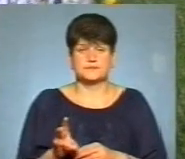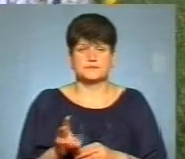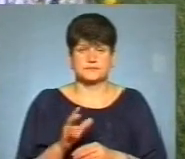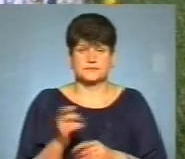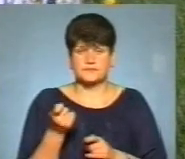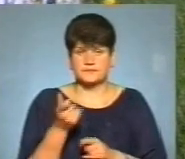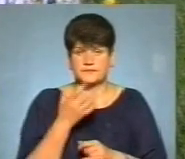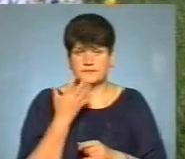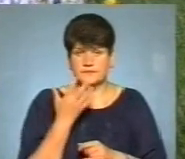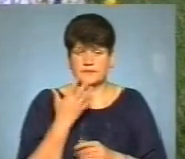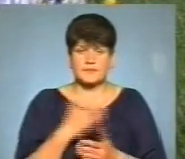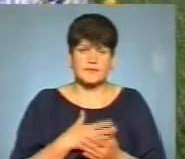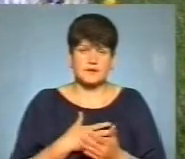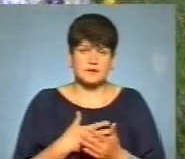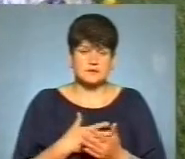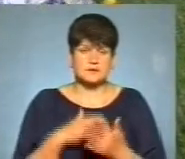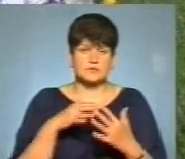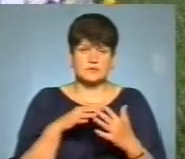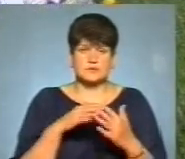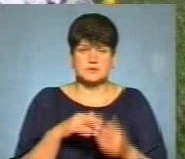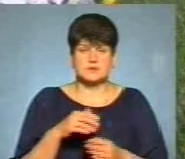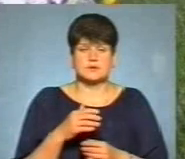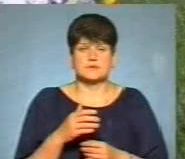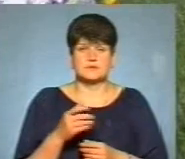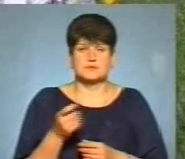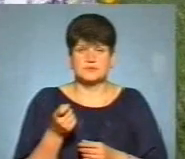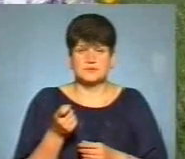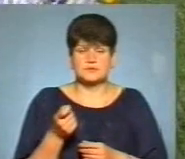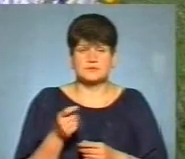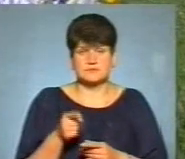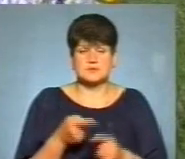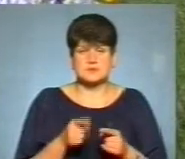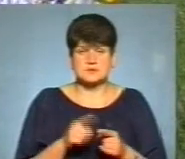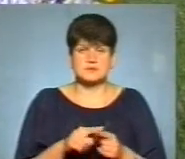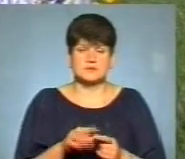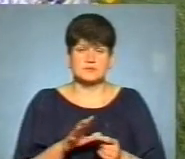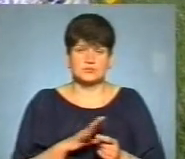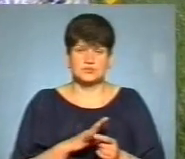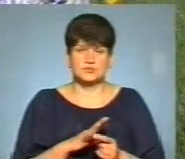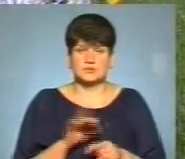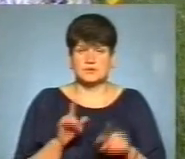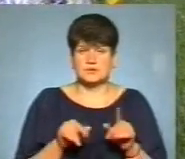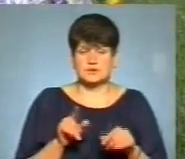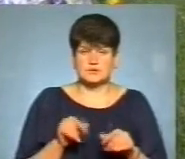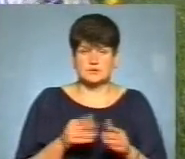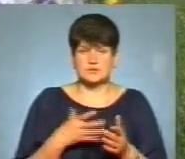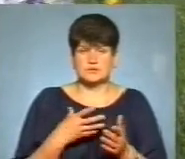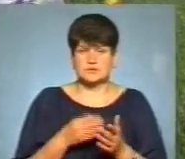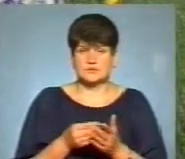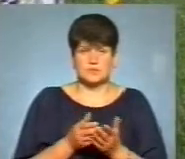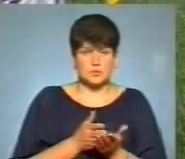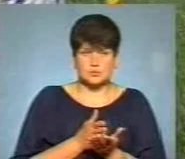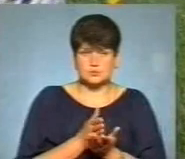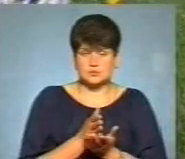походження. Активні атмосферні фронти чорноморського циклону, до речі, який мав досить таку рідкісну свою траєкторію руху,